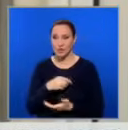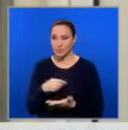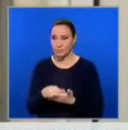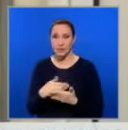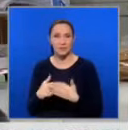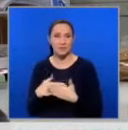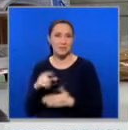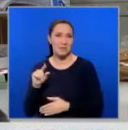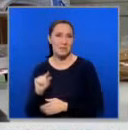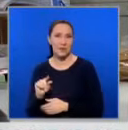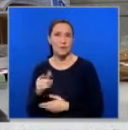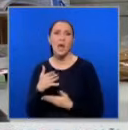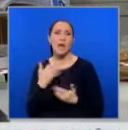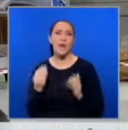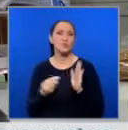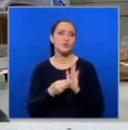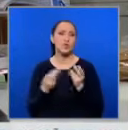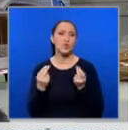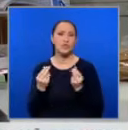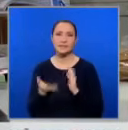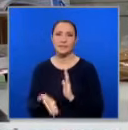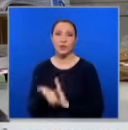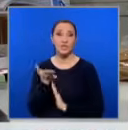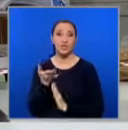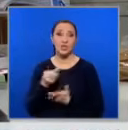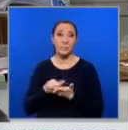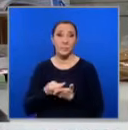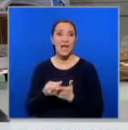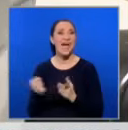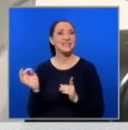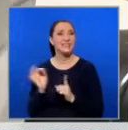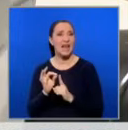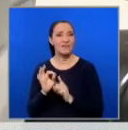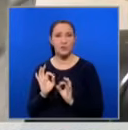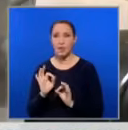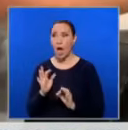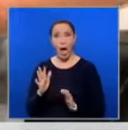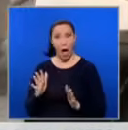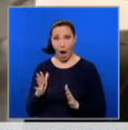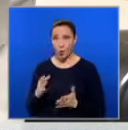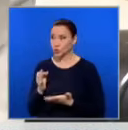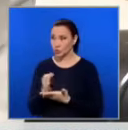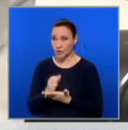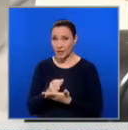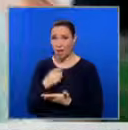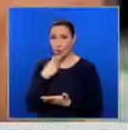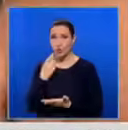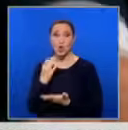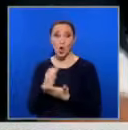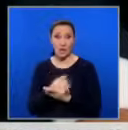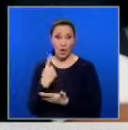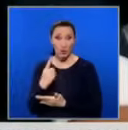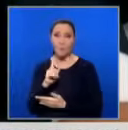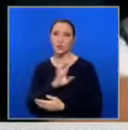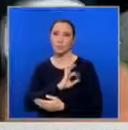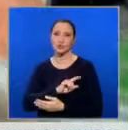близки до минималната, но няма заложени средства за увеличение на заплатите, целеви такива. Ако си оценен с годишна оценка 1, можеш